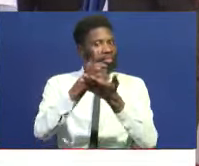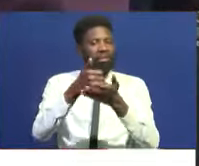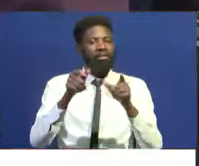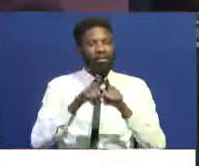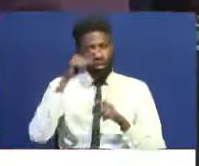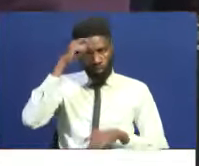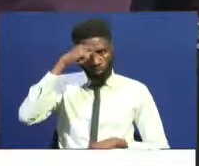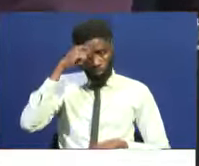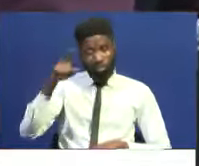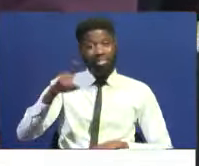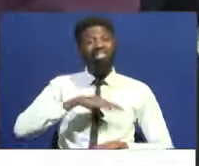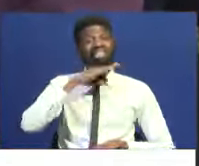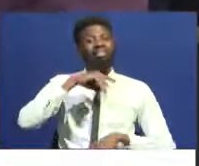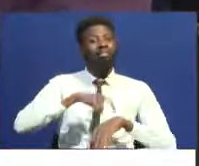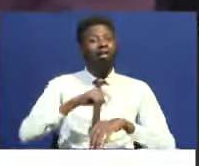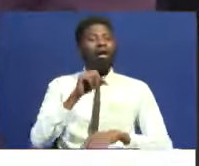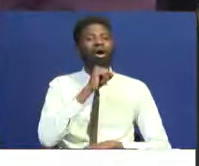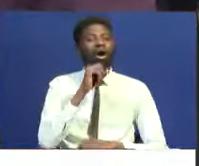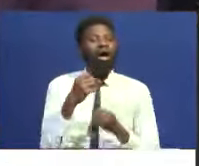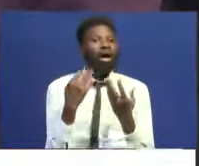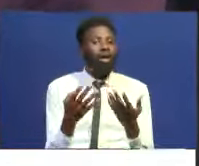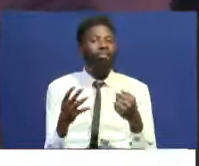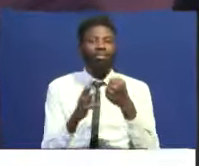umri wa miaka 94.